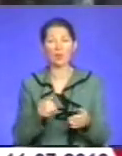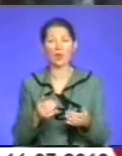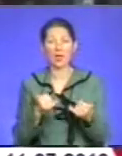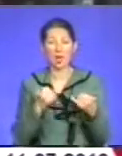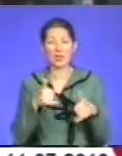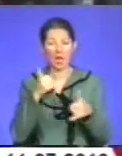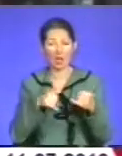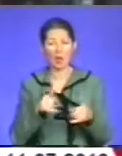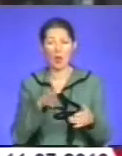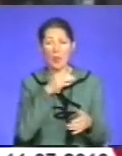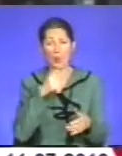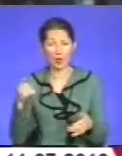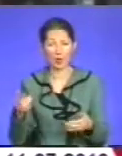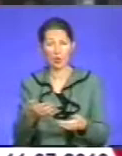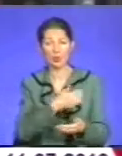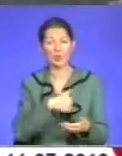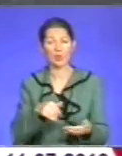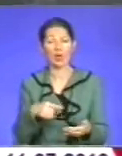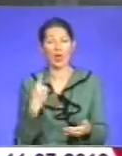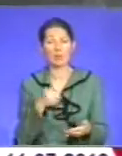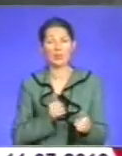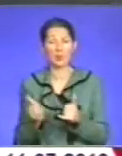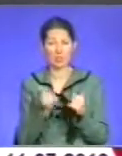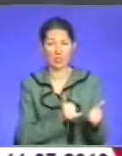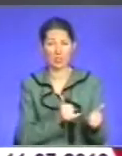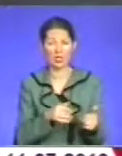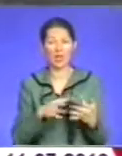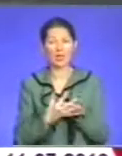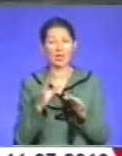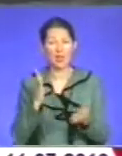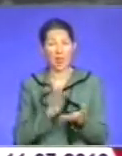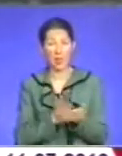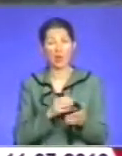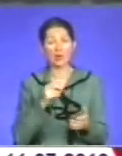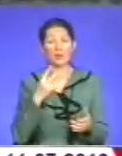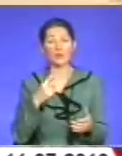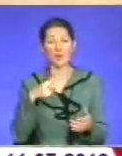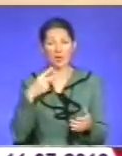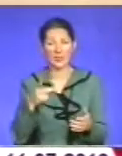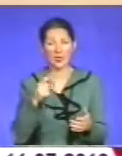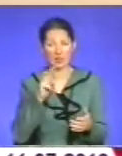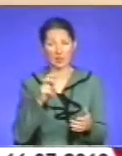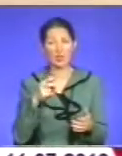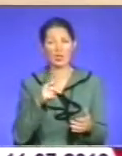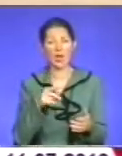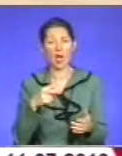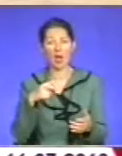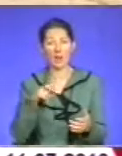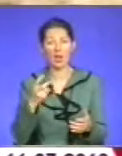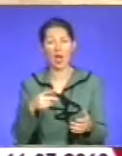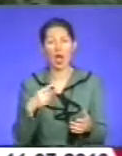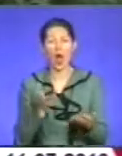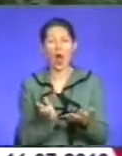Аграрії мають у своєму розпорядженні 1200 одиниць комбайнів, залучають і орендовану техніку своїх колег з інших